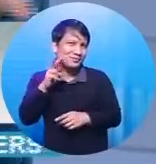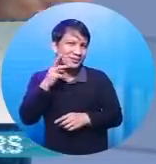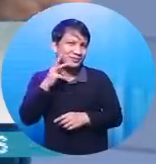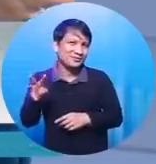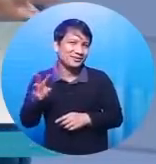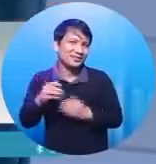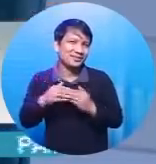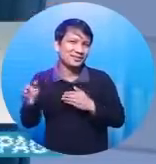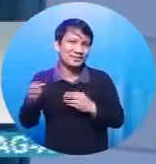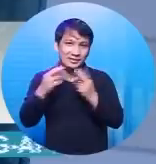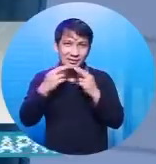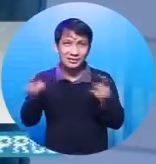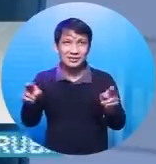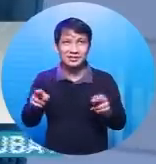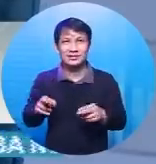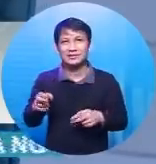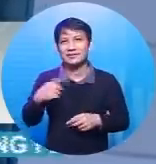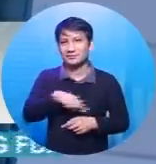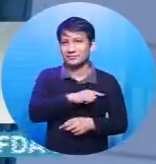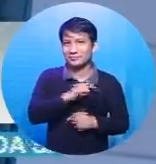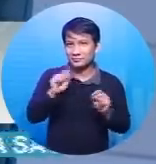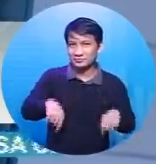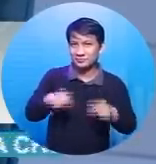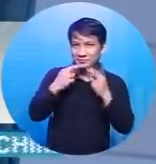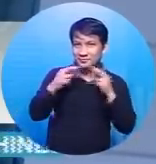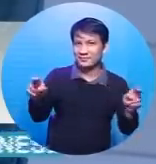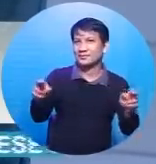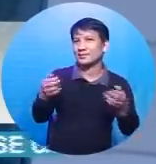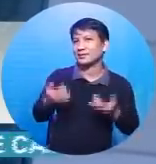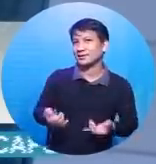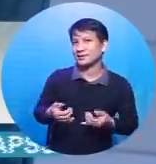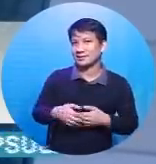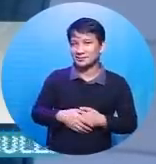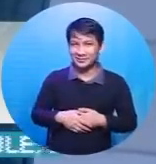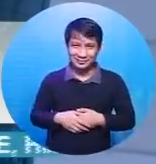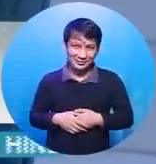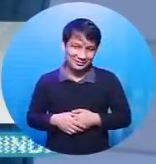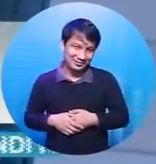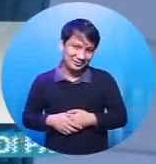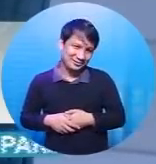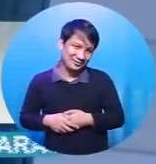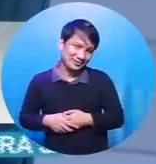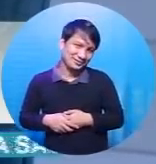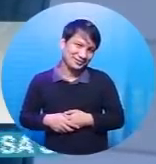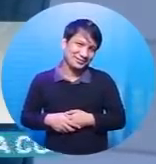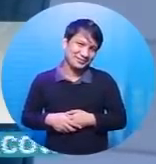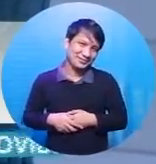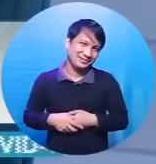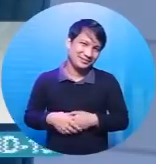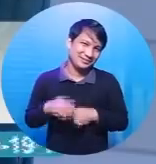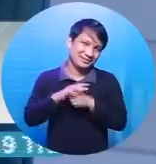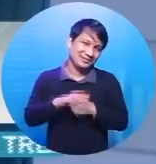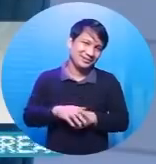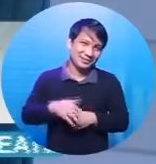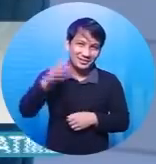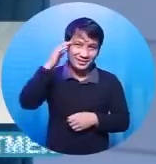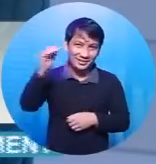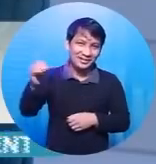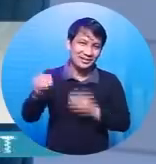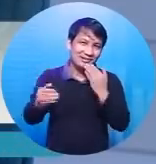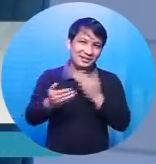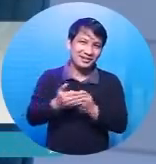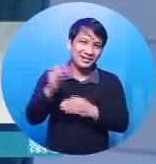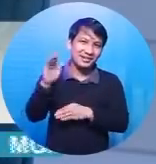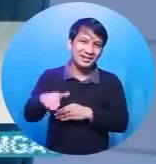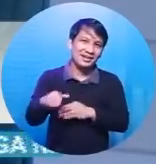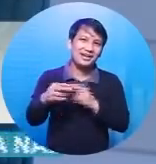SAP. News. May news kami rito. Ma'am. Ma'am. Magandang hapon po.